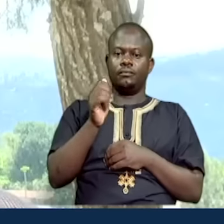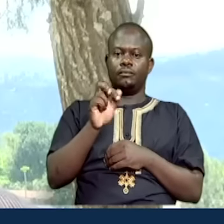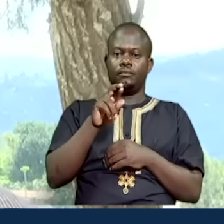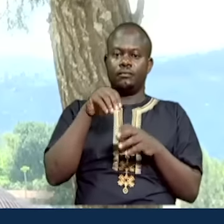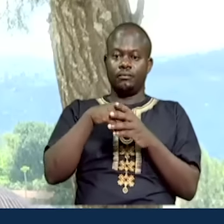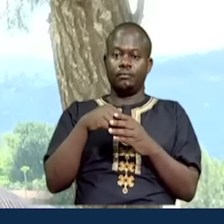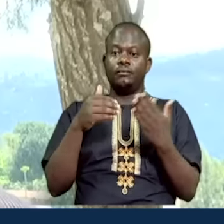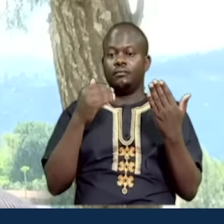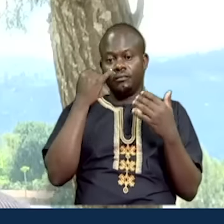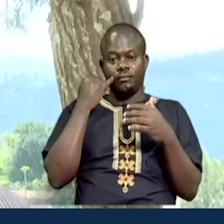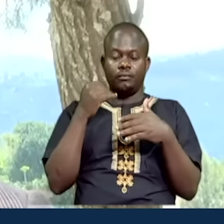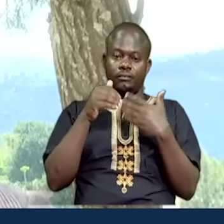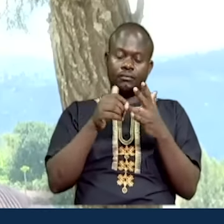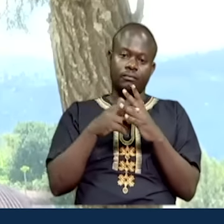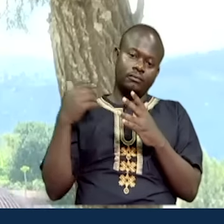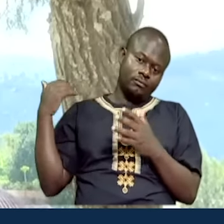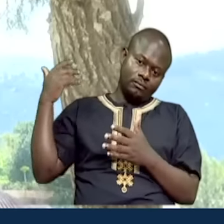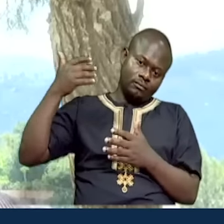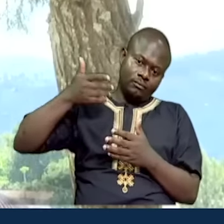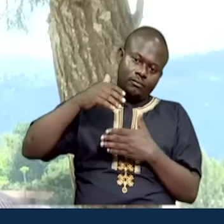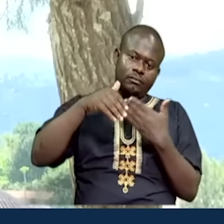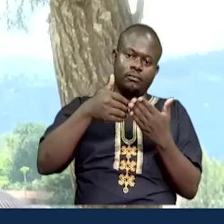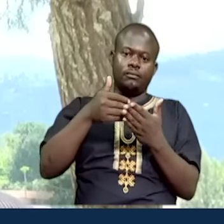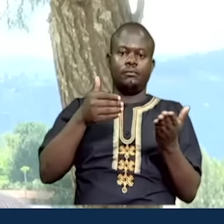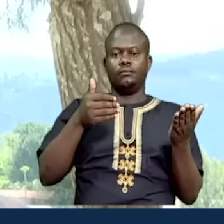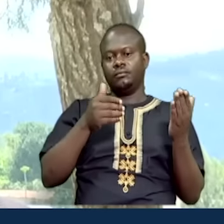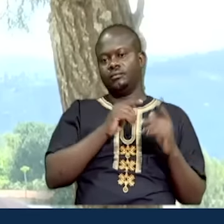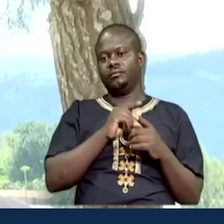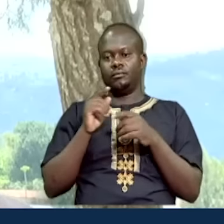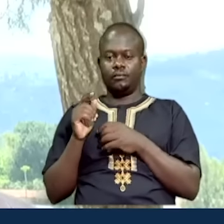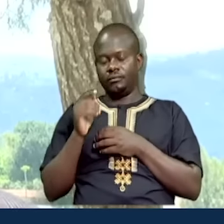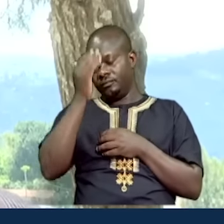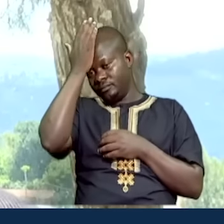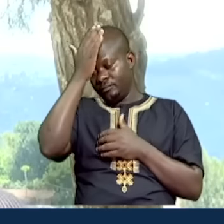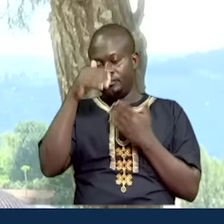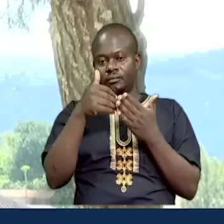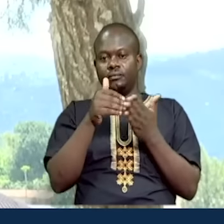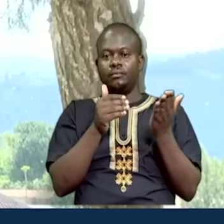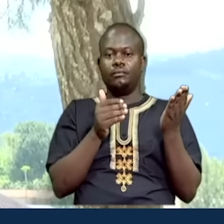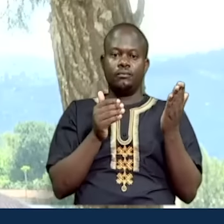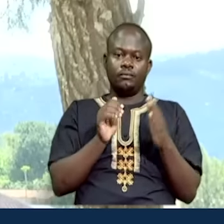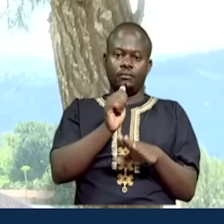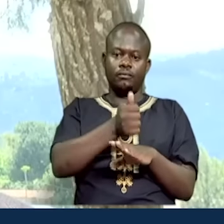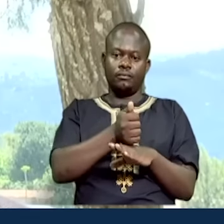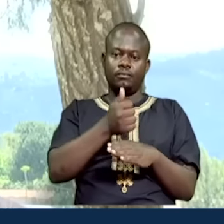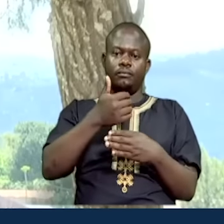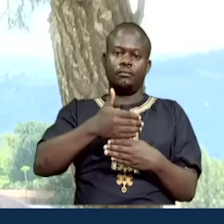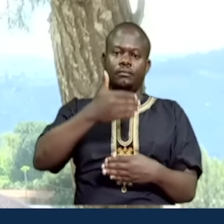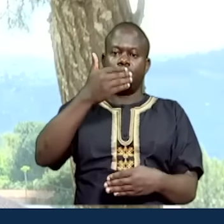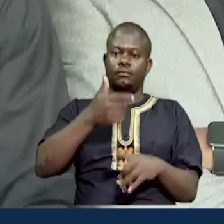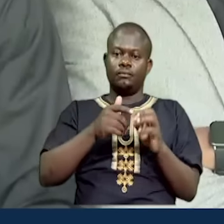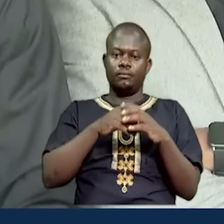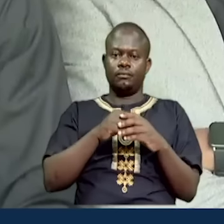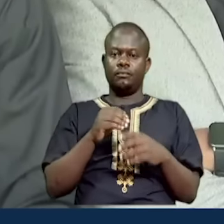ikomeye kuva icyo gihe abasirikare bo kwa Byarimana n'abajandarume bari barashyize bariyeri ndetse